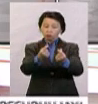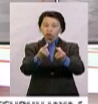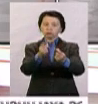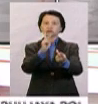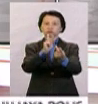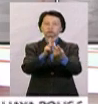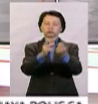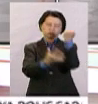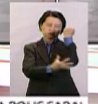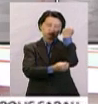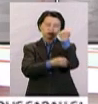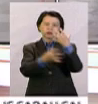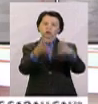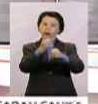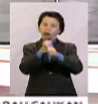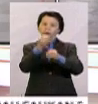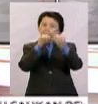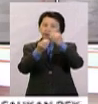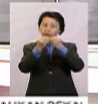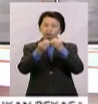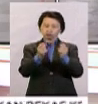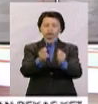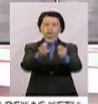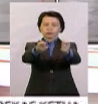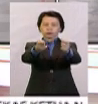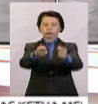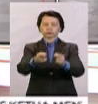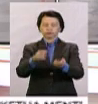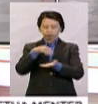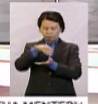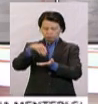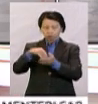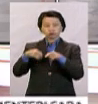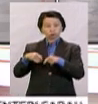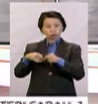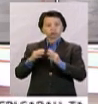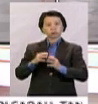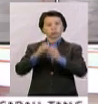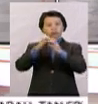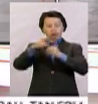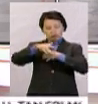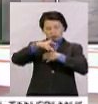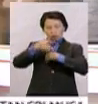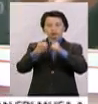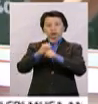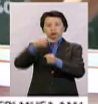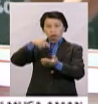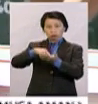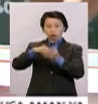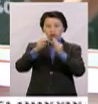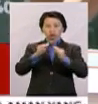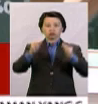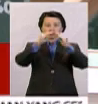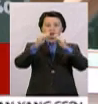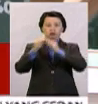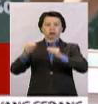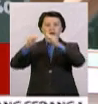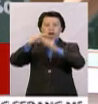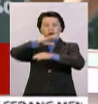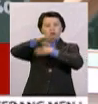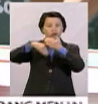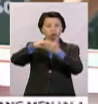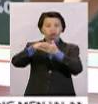dan fakir miskin mendapatkannya pada kadar segera. Pusat tersebut diwujudkan sejak awal tahun ini di masjid-masjid di seluruh